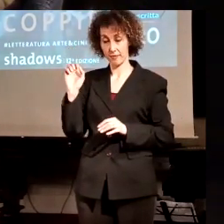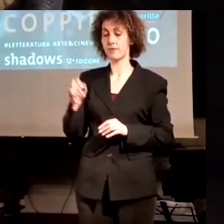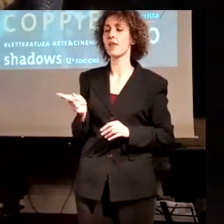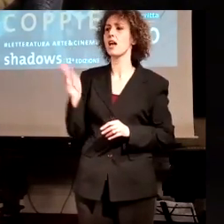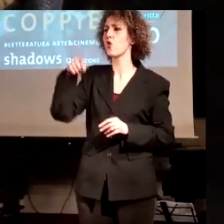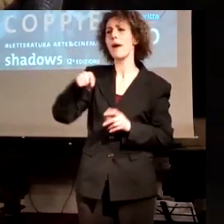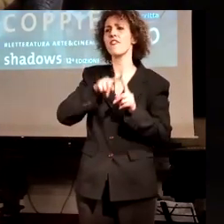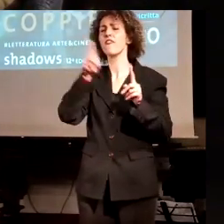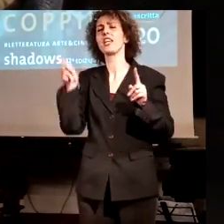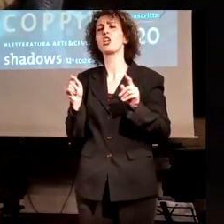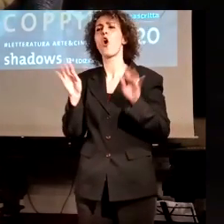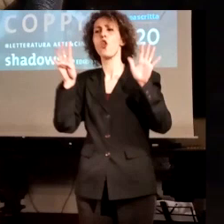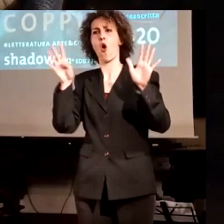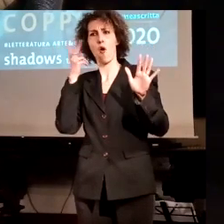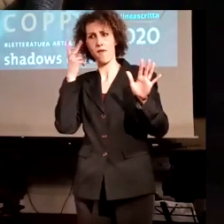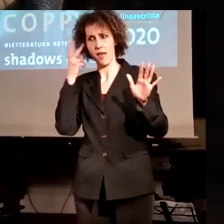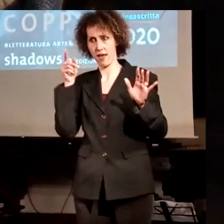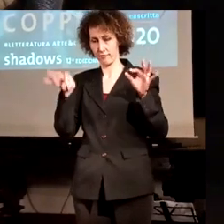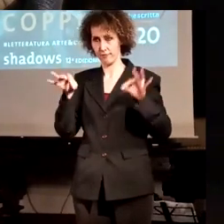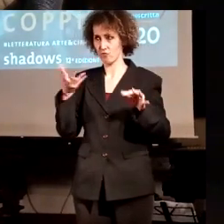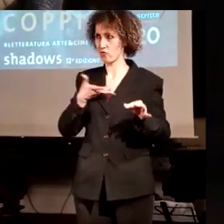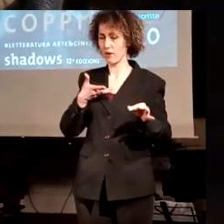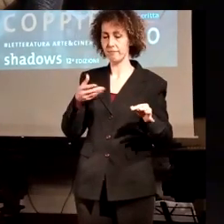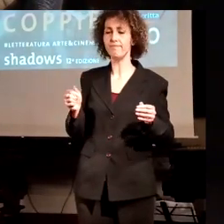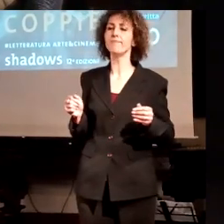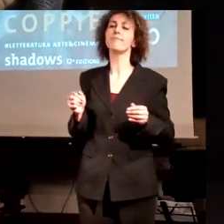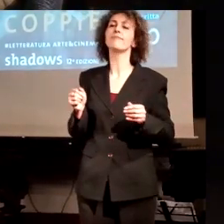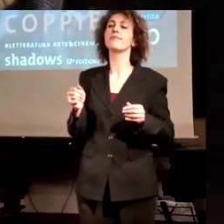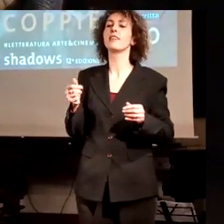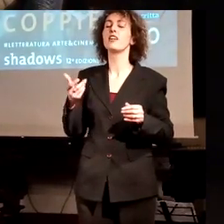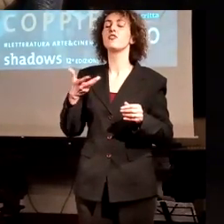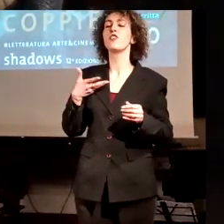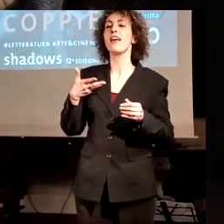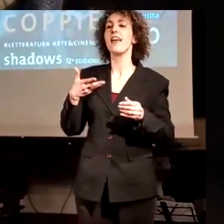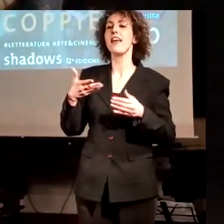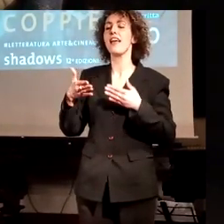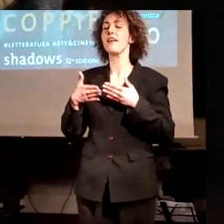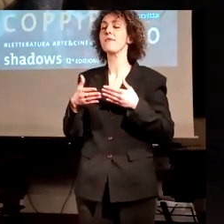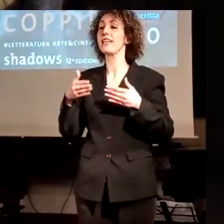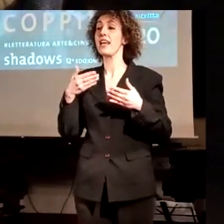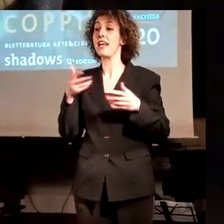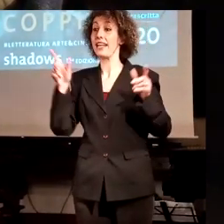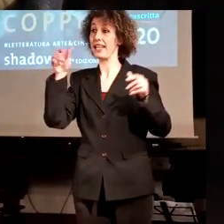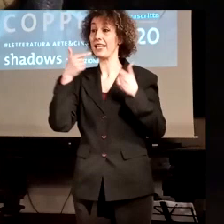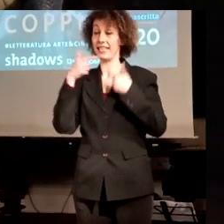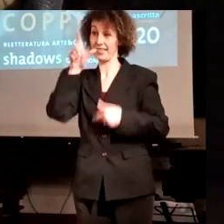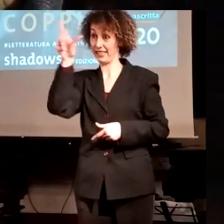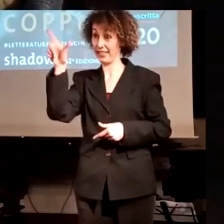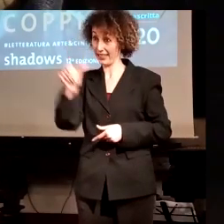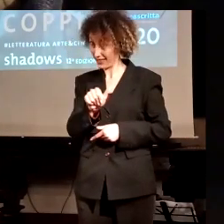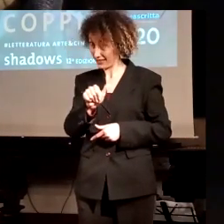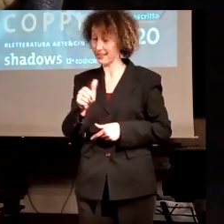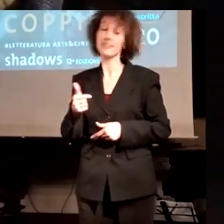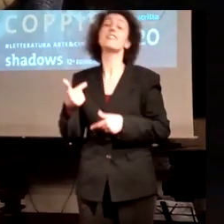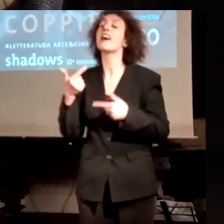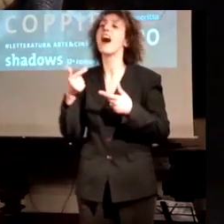e le novità della rassegna chi sta lavorando accanto a noi per la lingua dei segni italiana stanno traducendo per noi